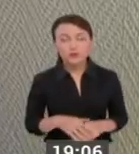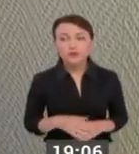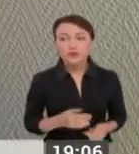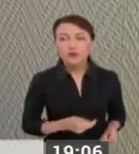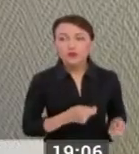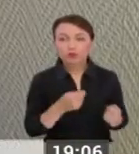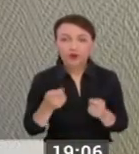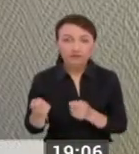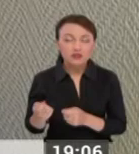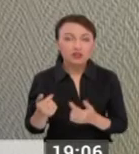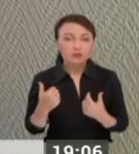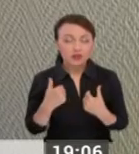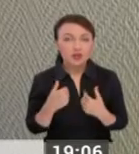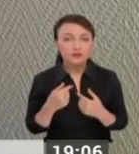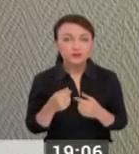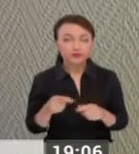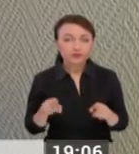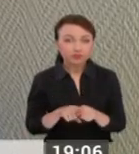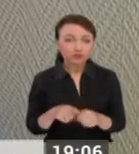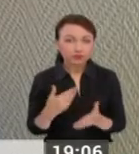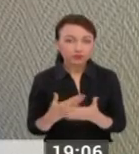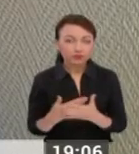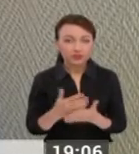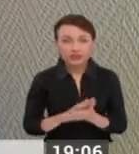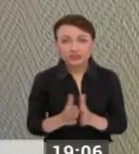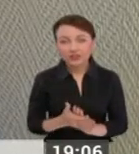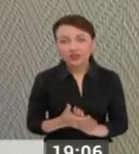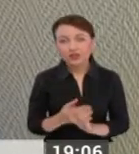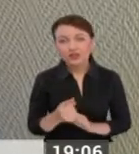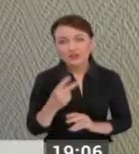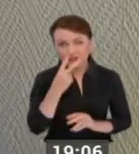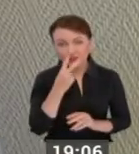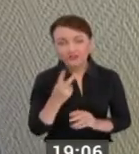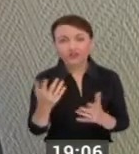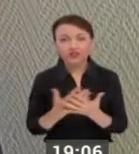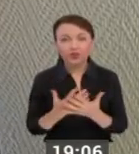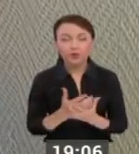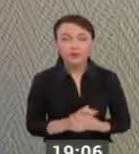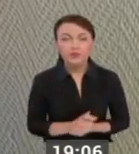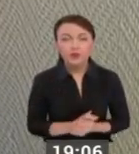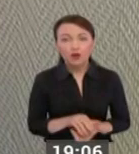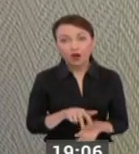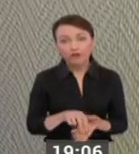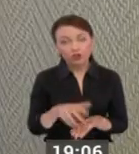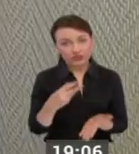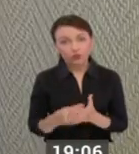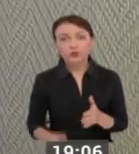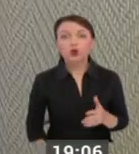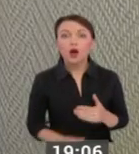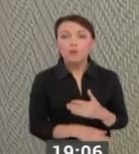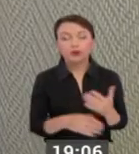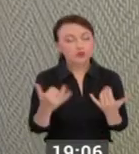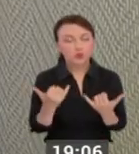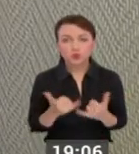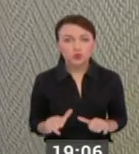можна сказати, туди ще от в такому приблизно стані, як я була на відео. А вийшла я вже своїми ногами. Це чудо.